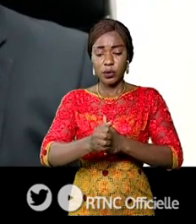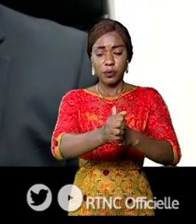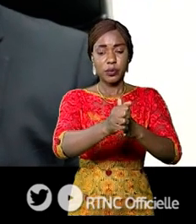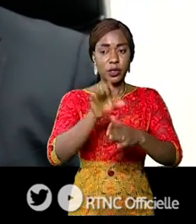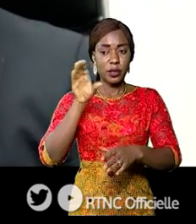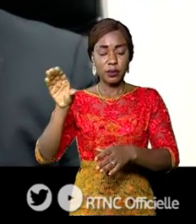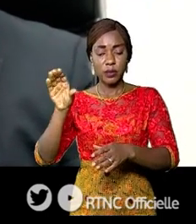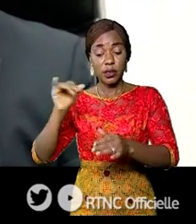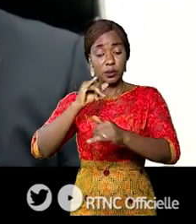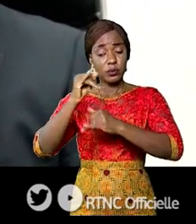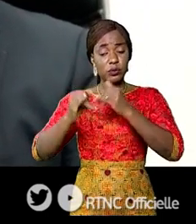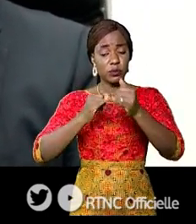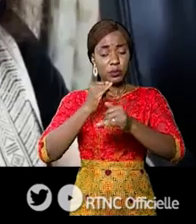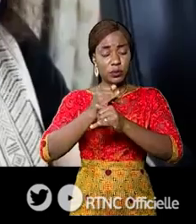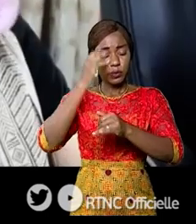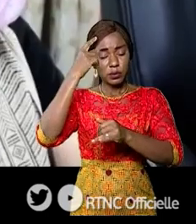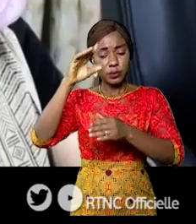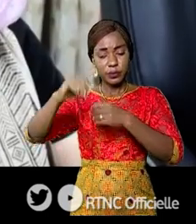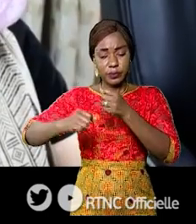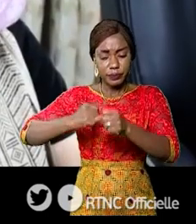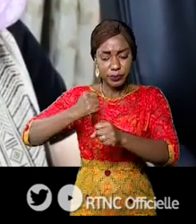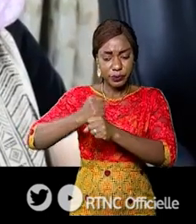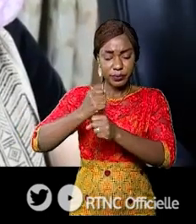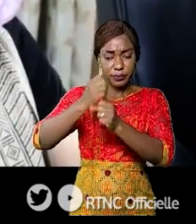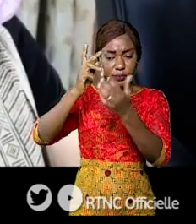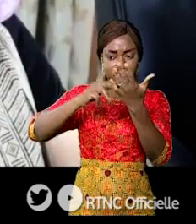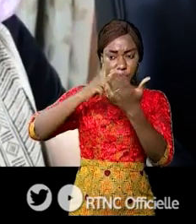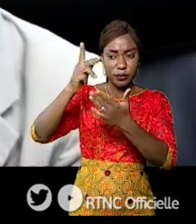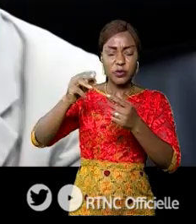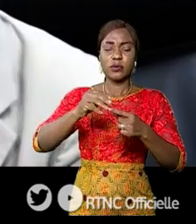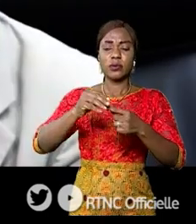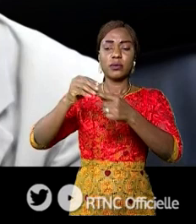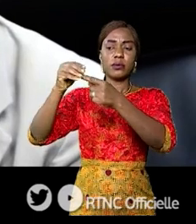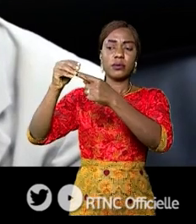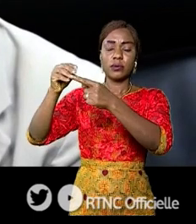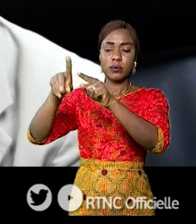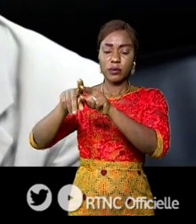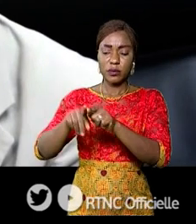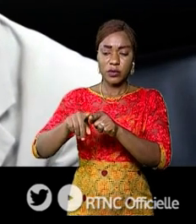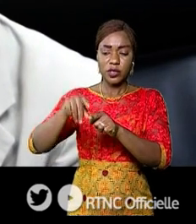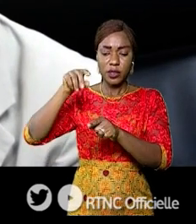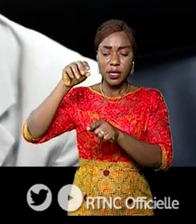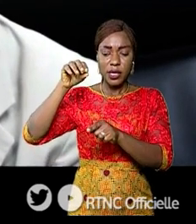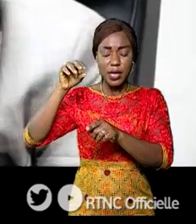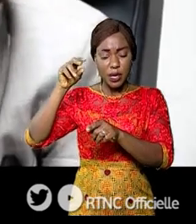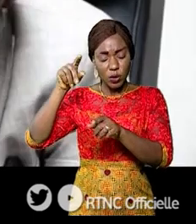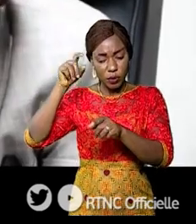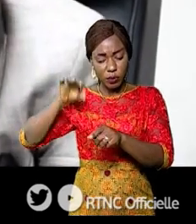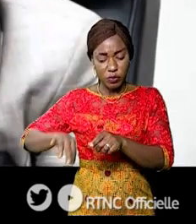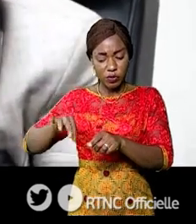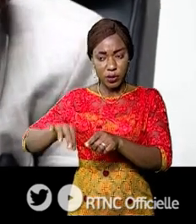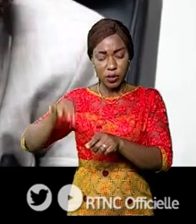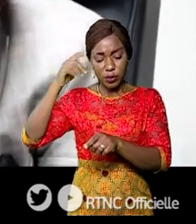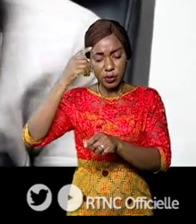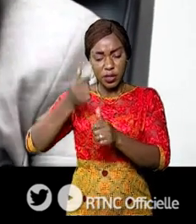s'avère donc capital en vue de travailler sur un programme intégré qui reprend le besoin réel du secteur.